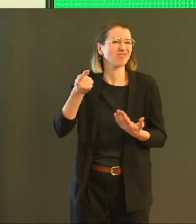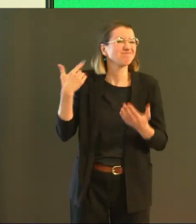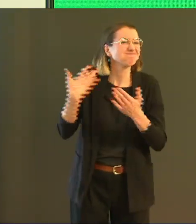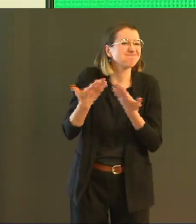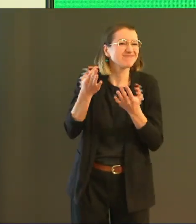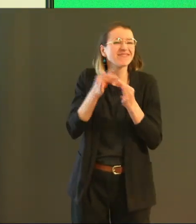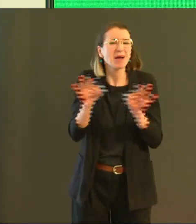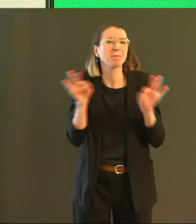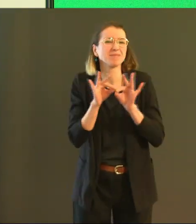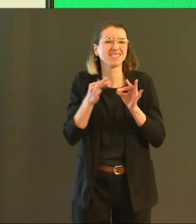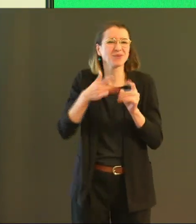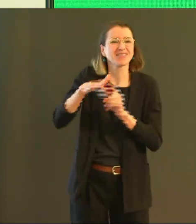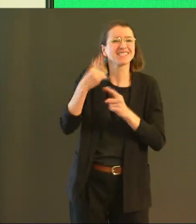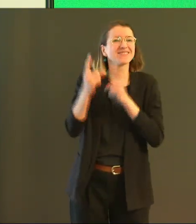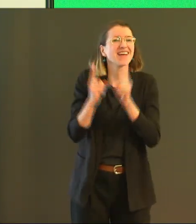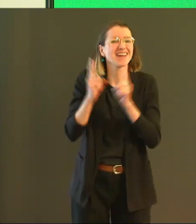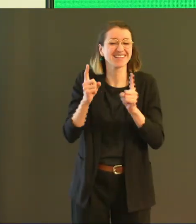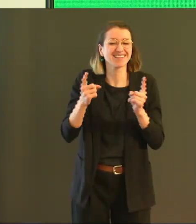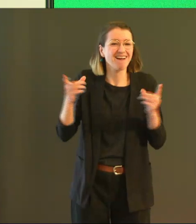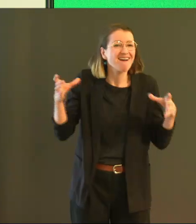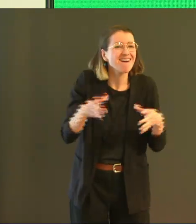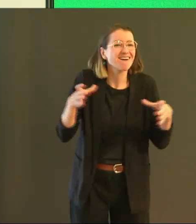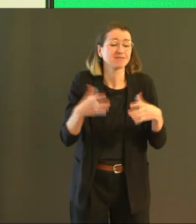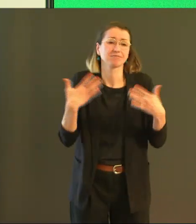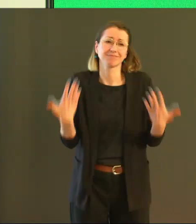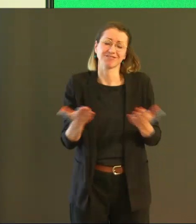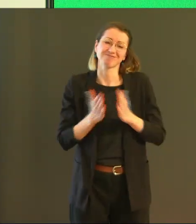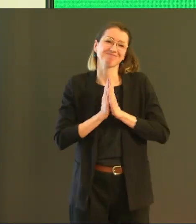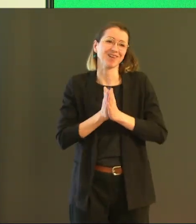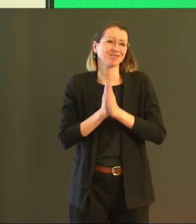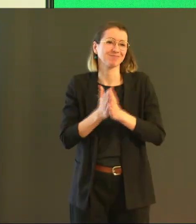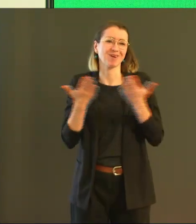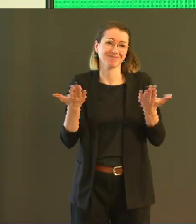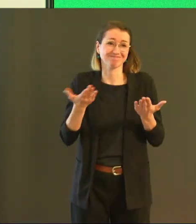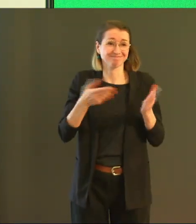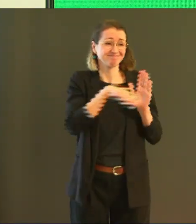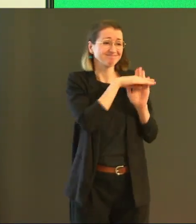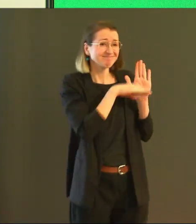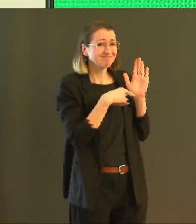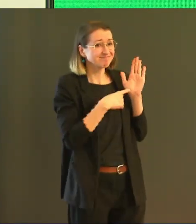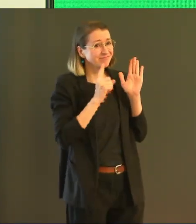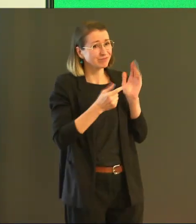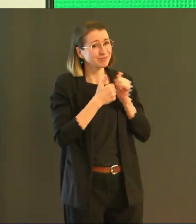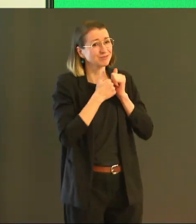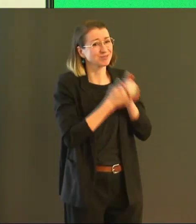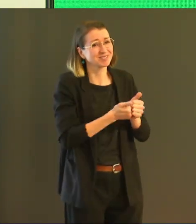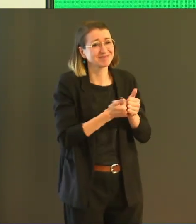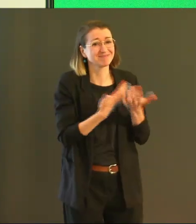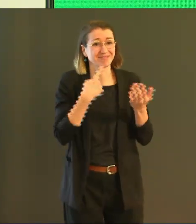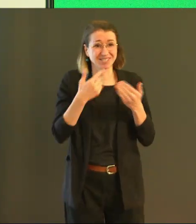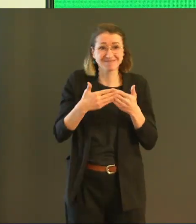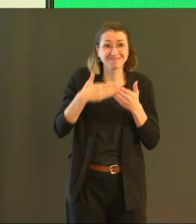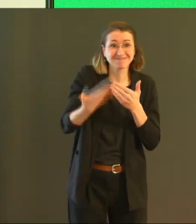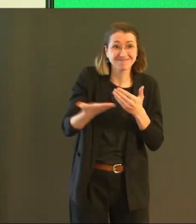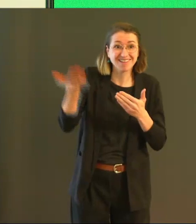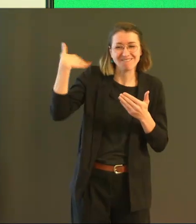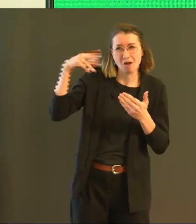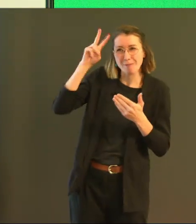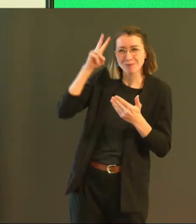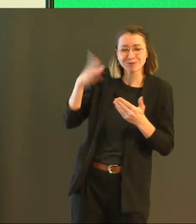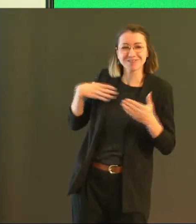renforcées en matière de lutte contre le coronavirus feront que ces prochains jours vont se dérouler autrement que d'habitude